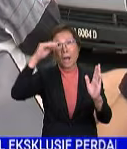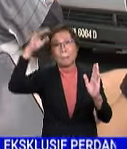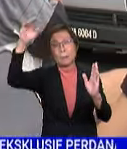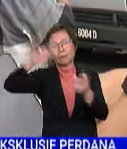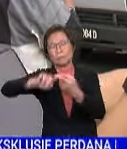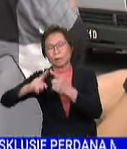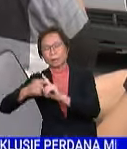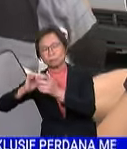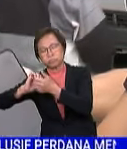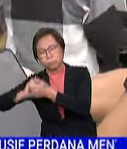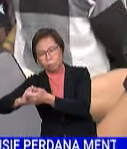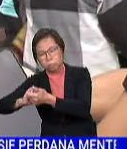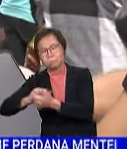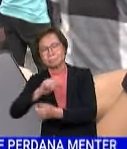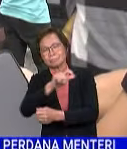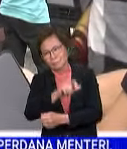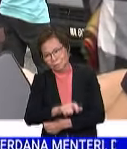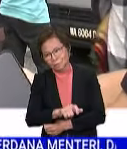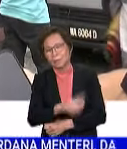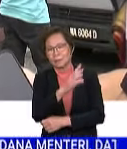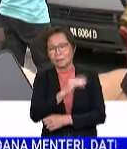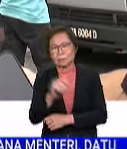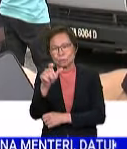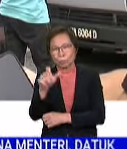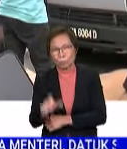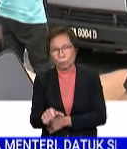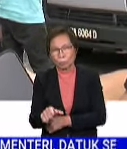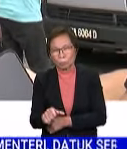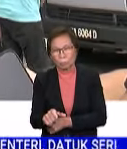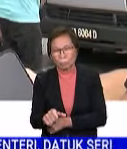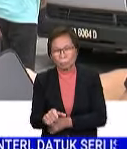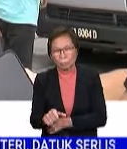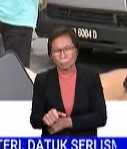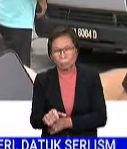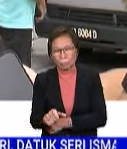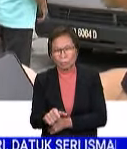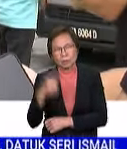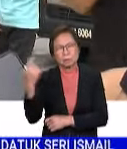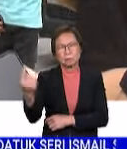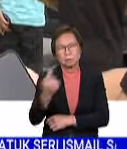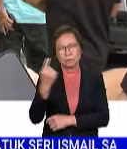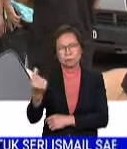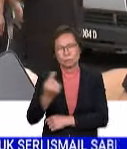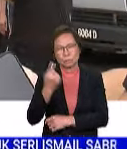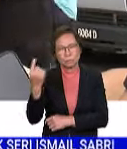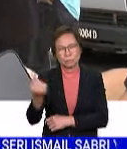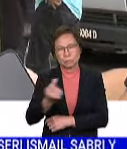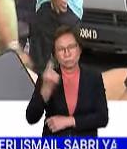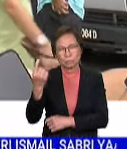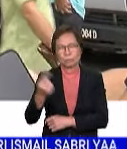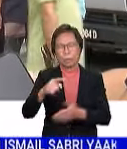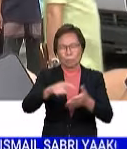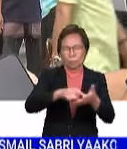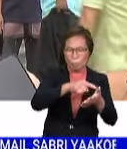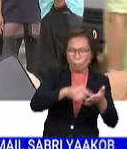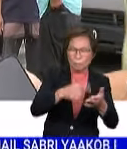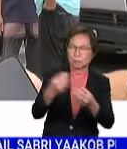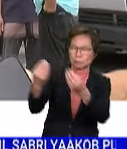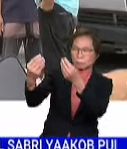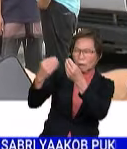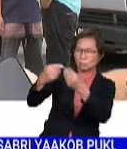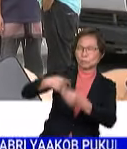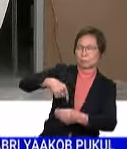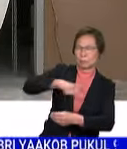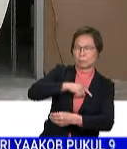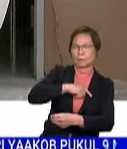rakan karib dan seorang kompetitor yang selalu memberikan kami komen, tunjuk ajar dan